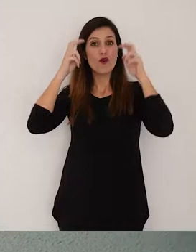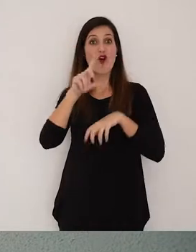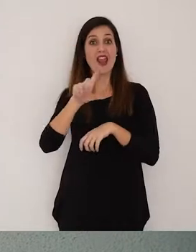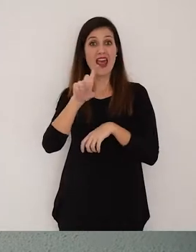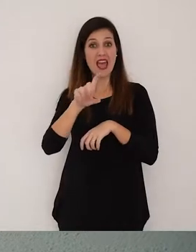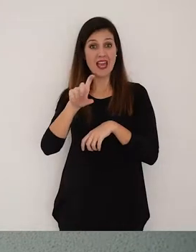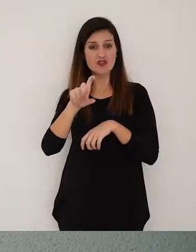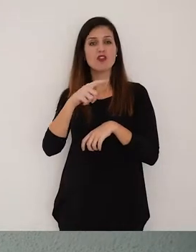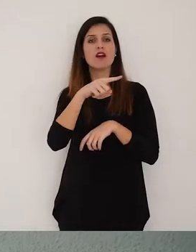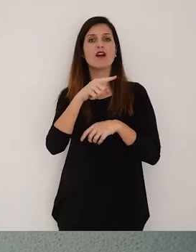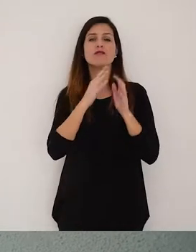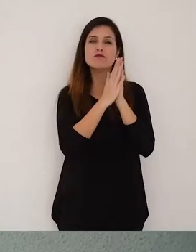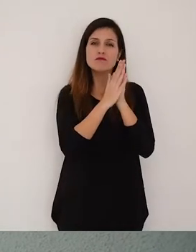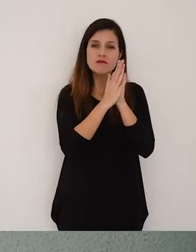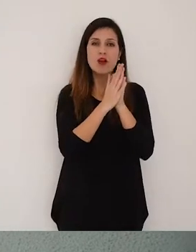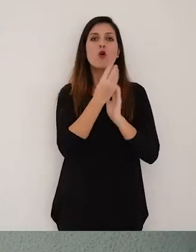malattie infettive.